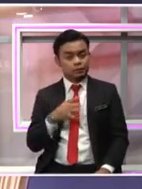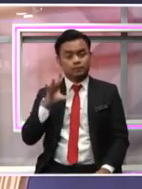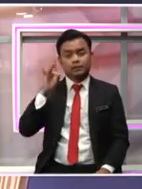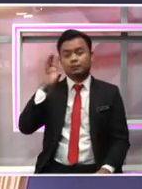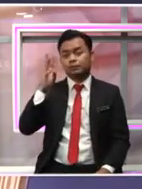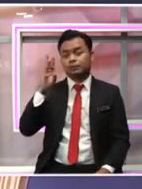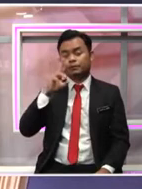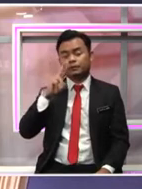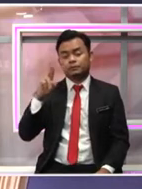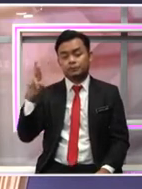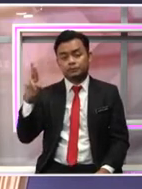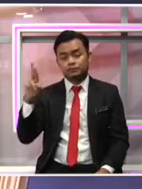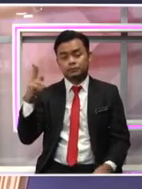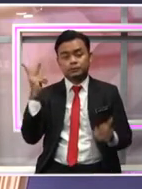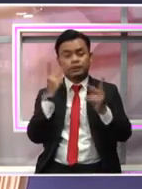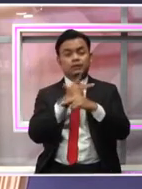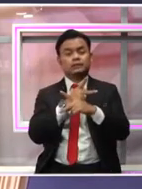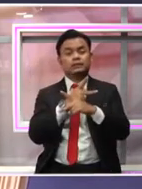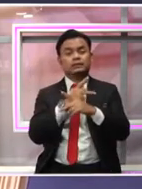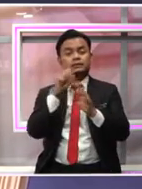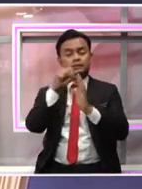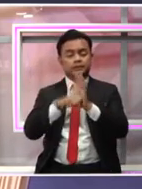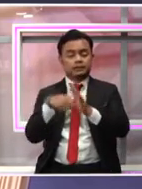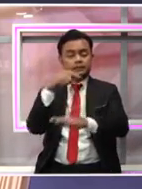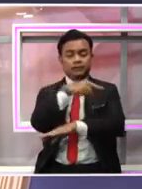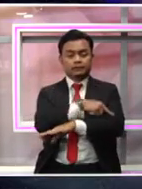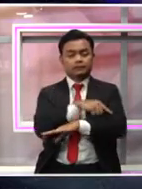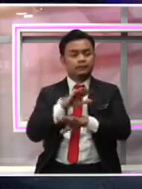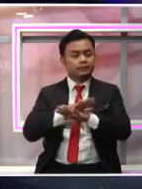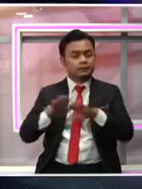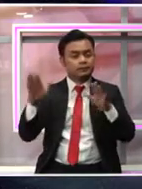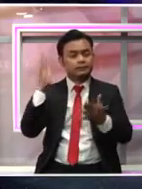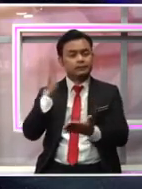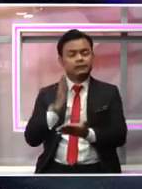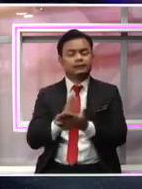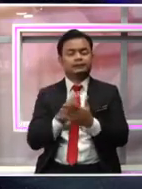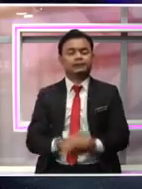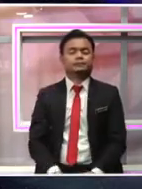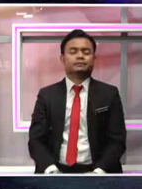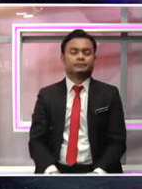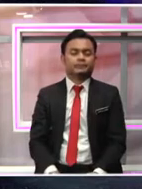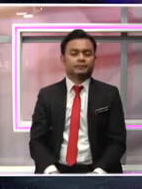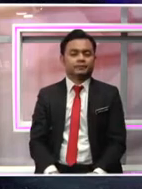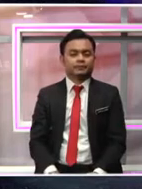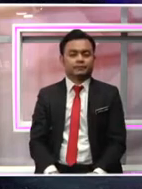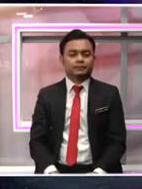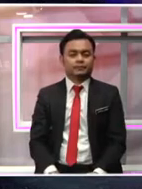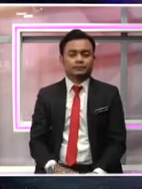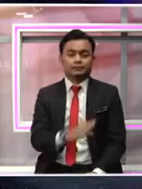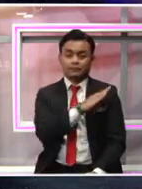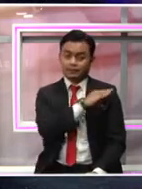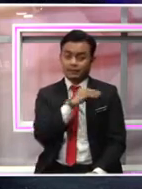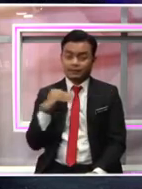tanpa henti sangat Baguslah bacaan Misa dan anak dirumah dan kita coba ayat yang